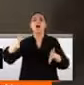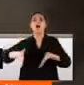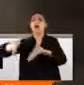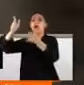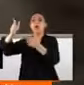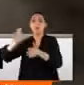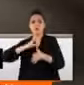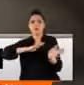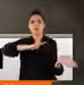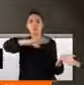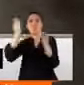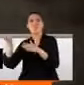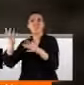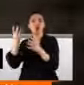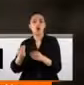devrildi.